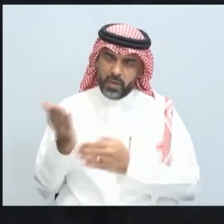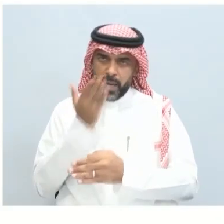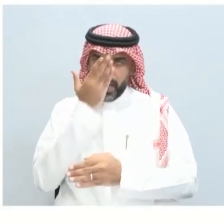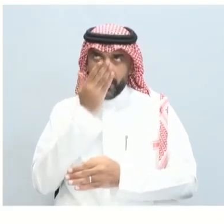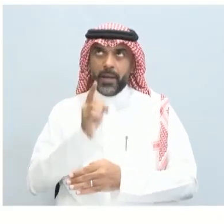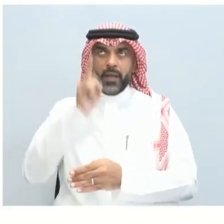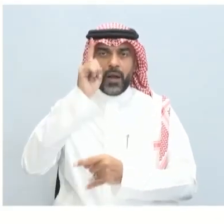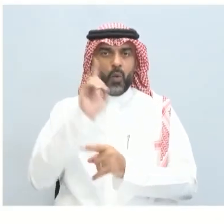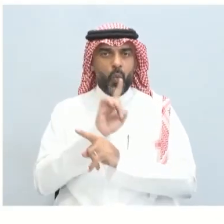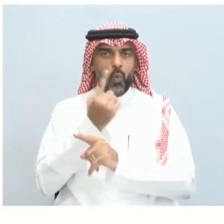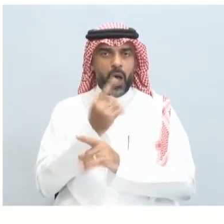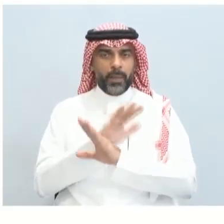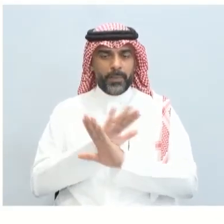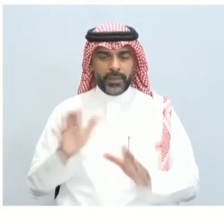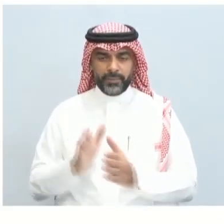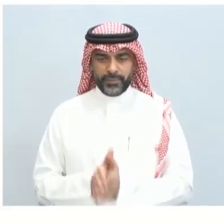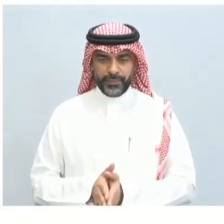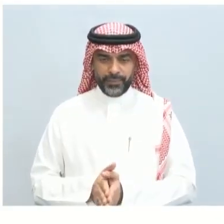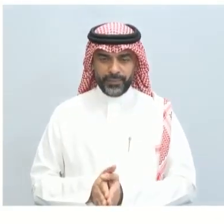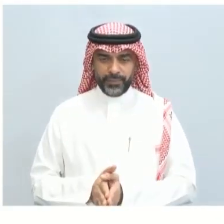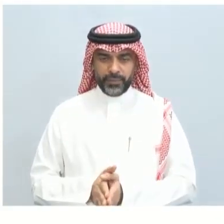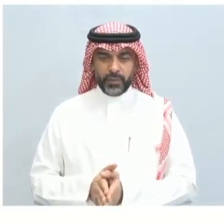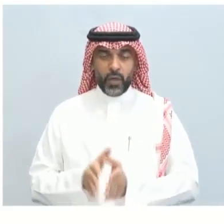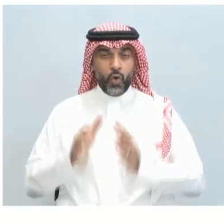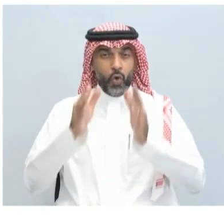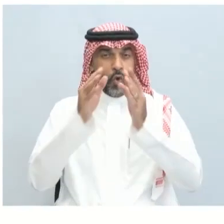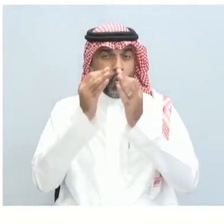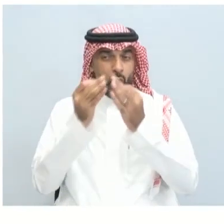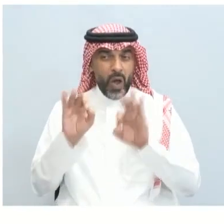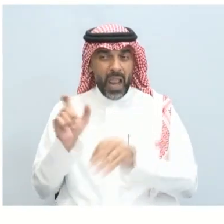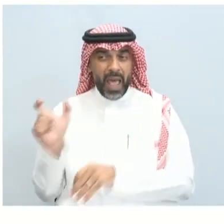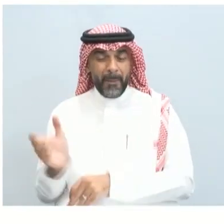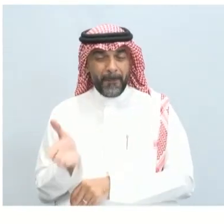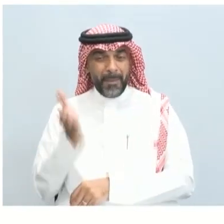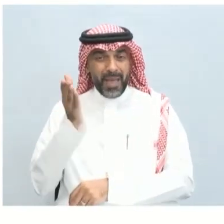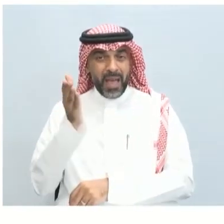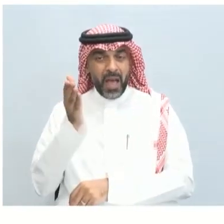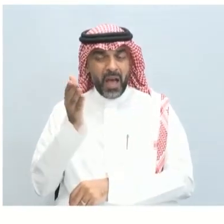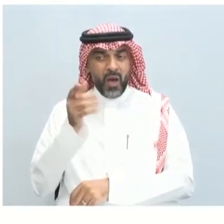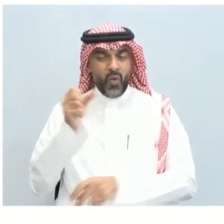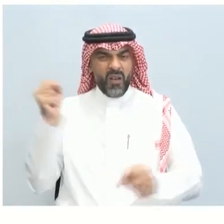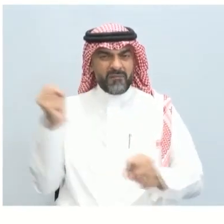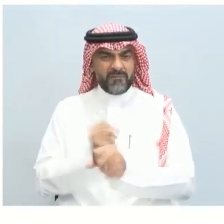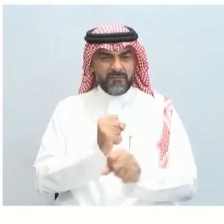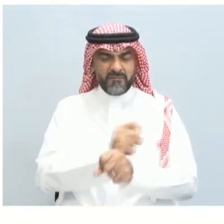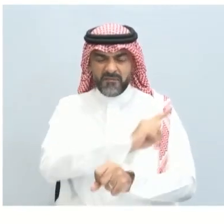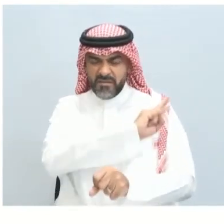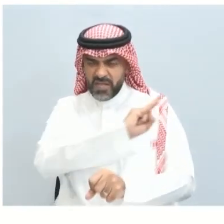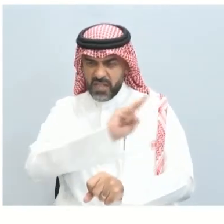احسنتم جميع الانبياء ينهون عن الشرك احسنتم